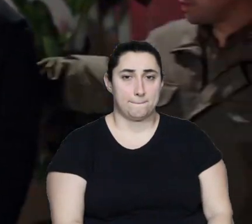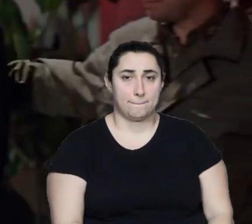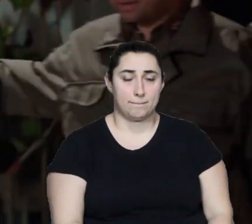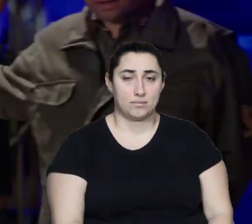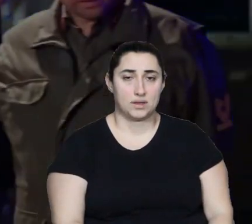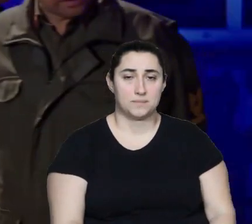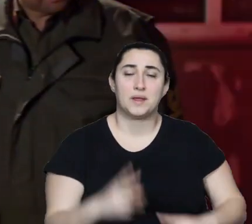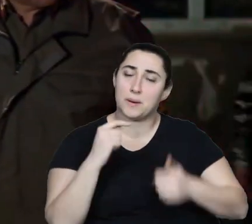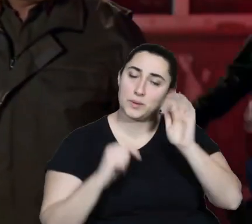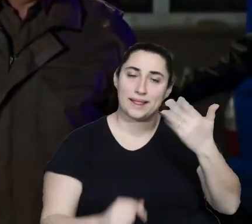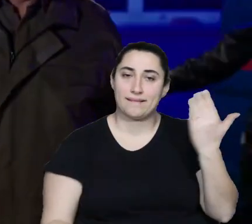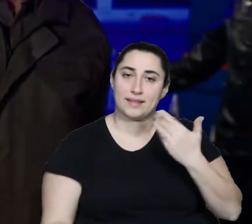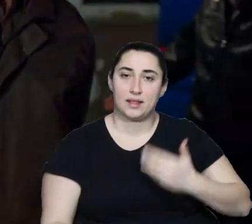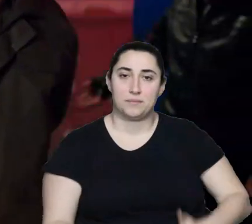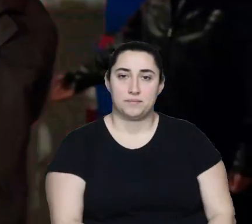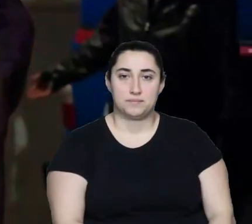İbrahim usta. Hadi gidelim.